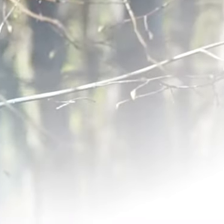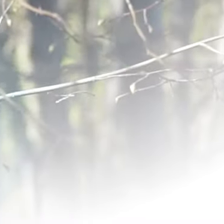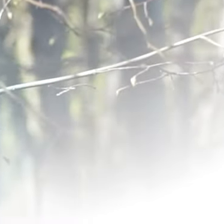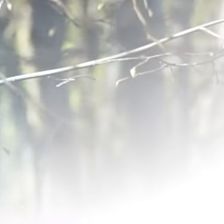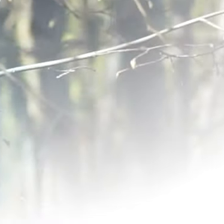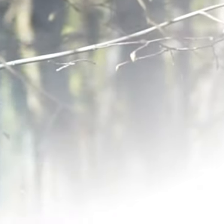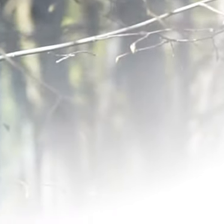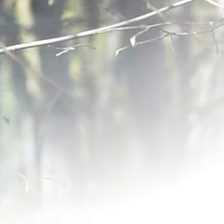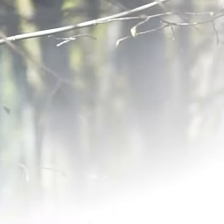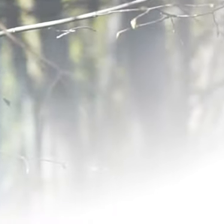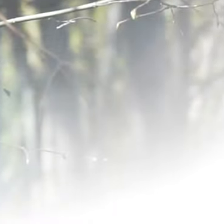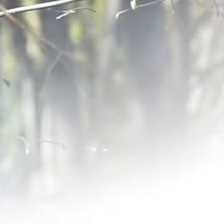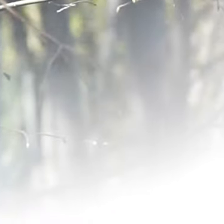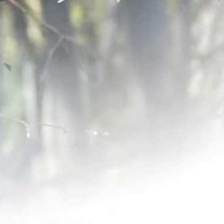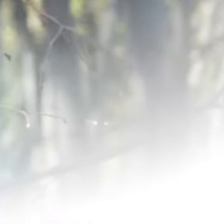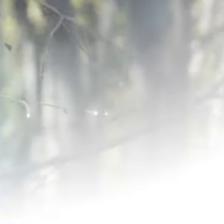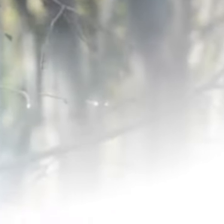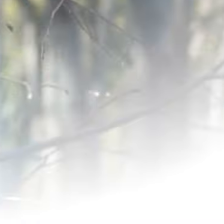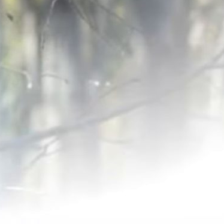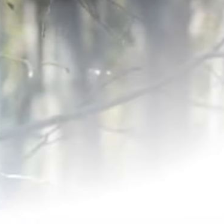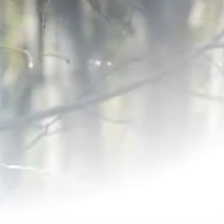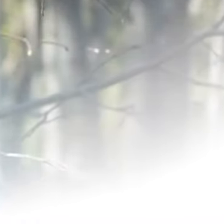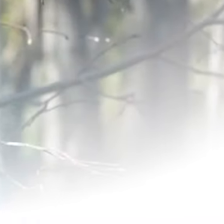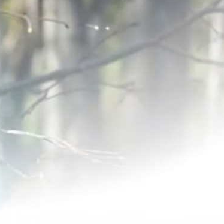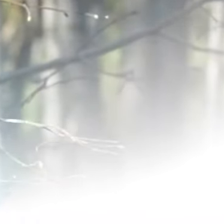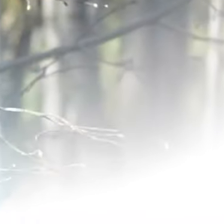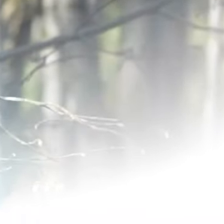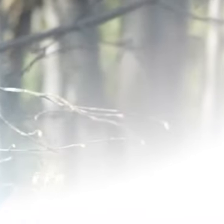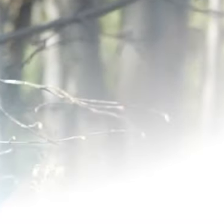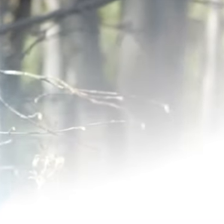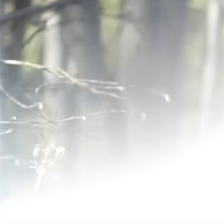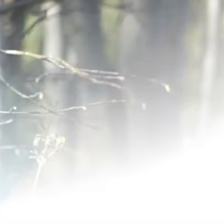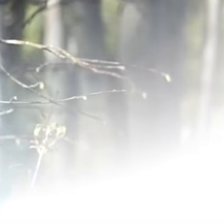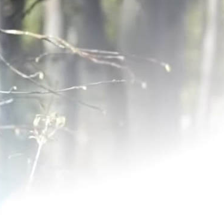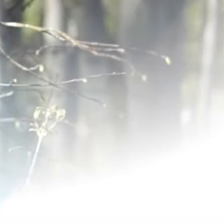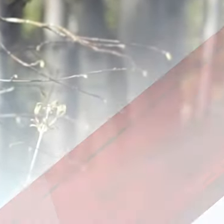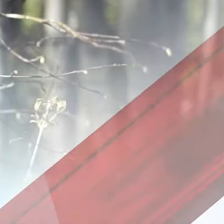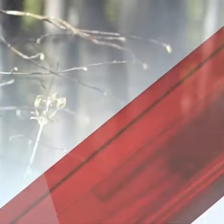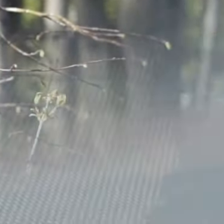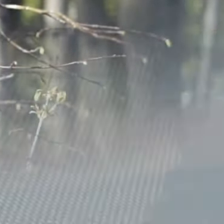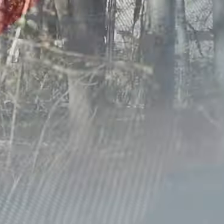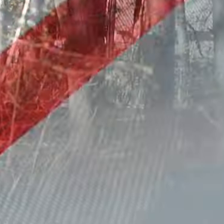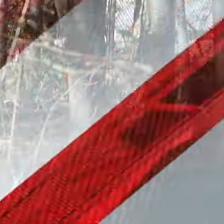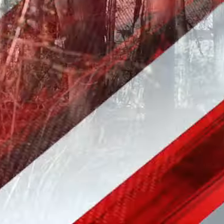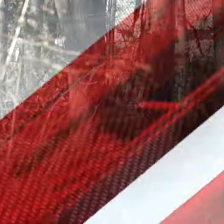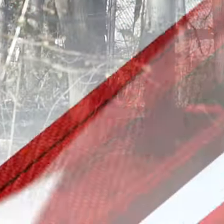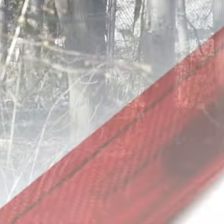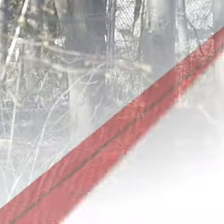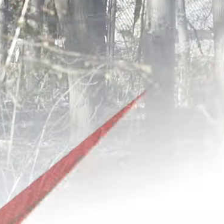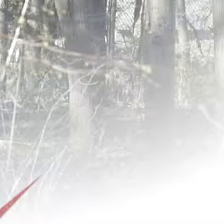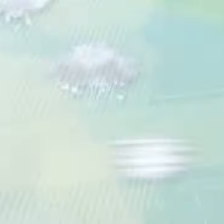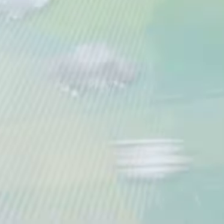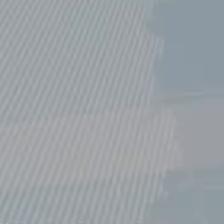каталікоў дзень анёла адзначаць Арсеній, Бенедикт, Віктор, Дзяніс, Міхаіл, Пётр і